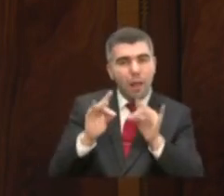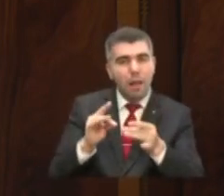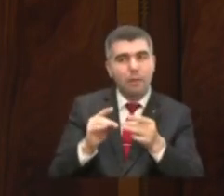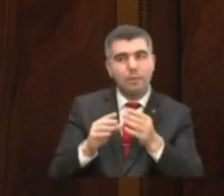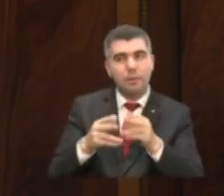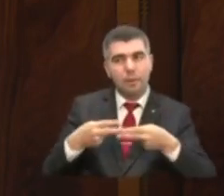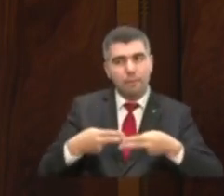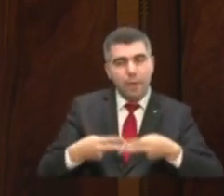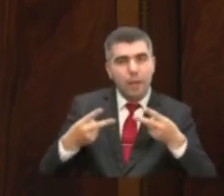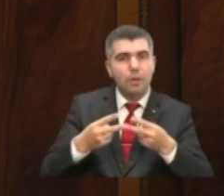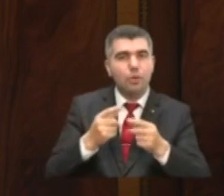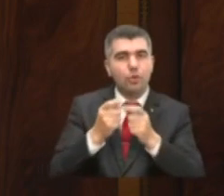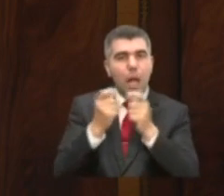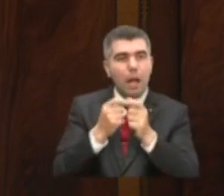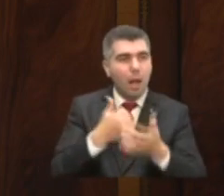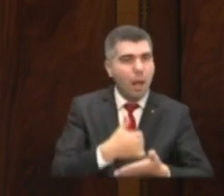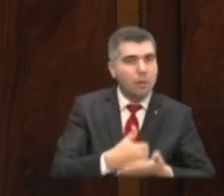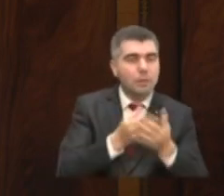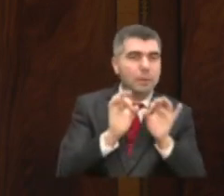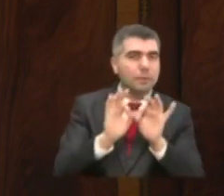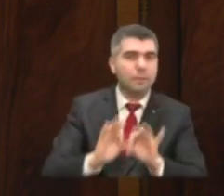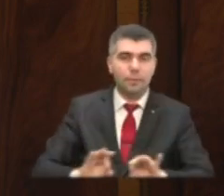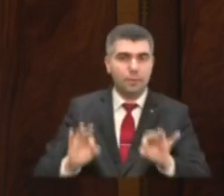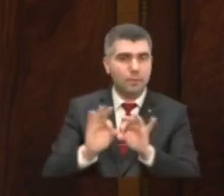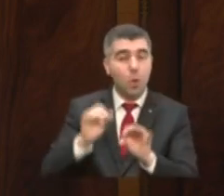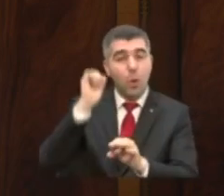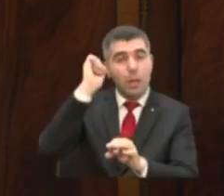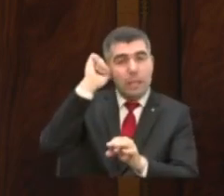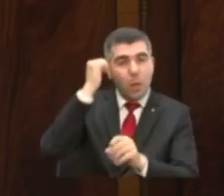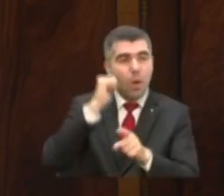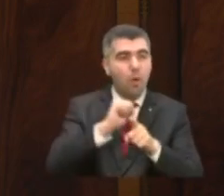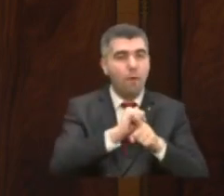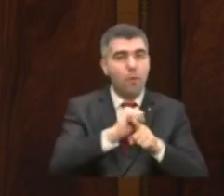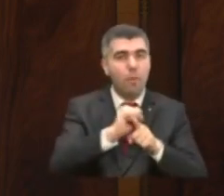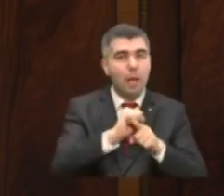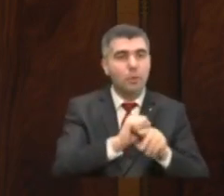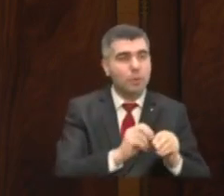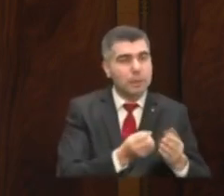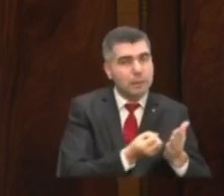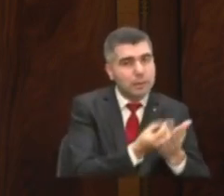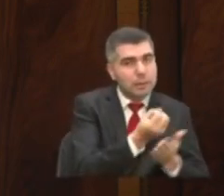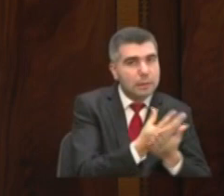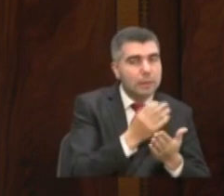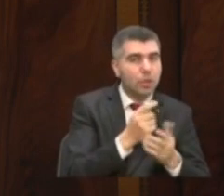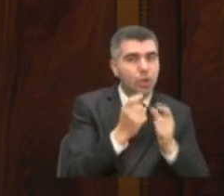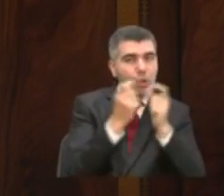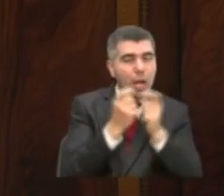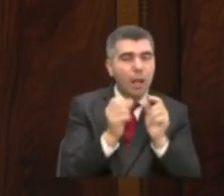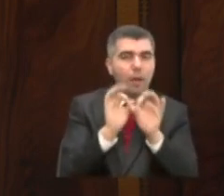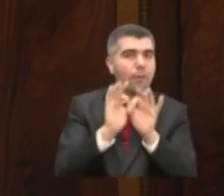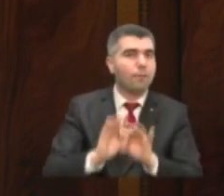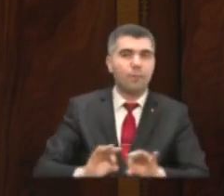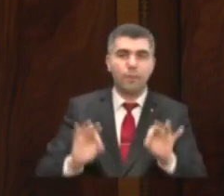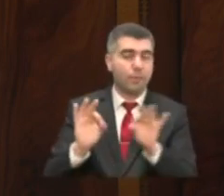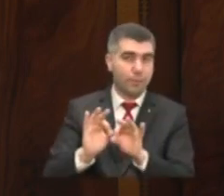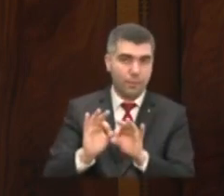المتطلبات الإنتاجية، مما يستدعي ضرورة نهج أسلوب تكوين مستمر من طرف المقاولين. التكوين المستمر، غياب شروط